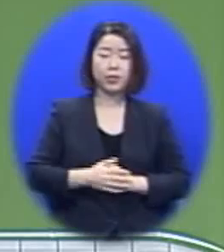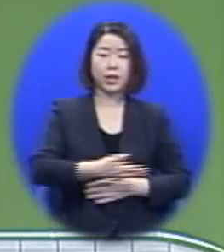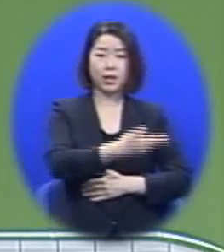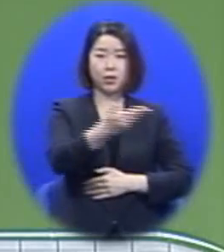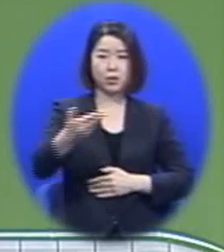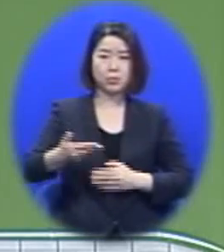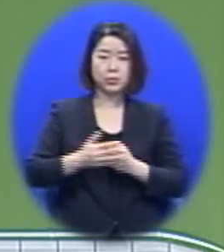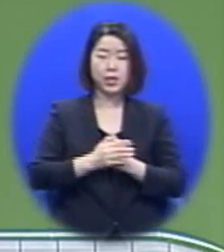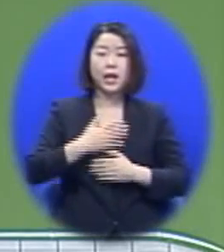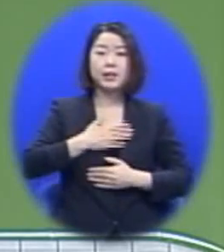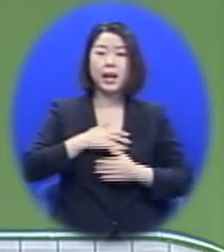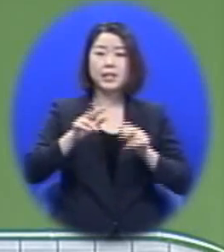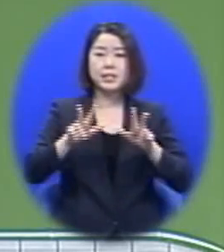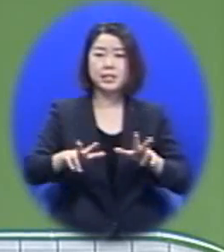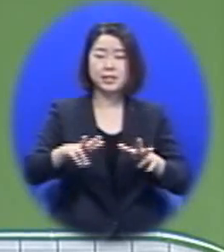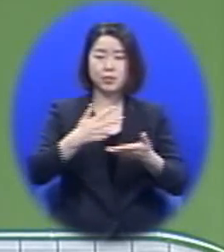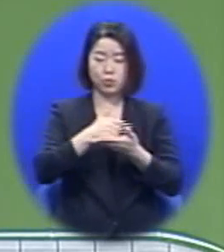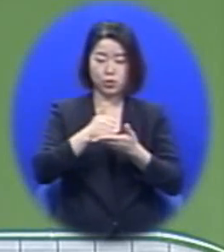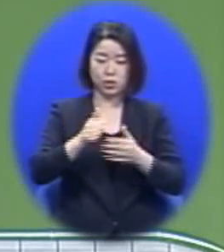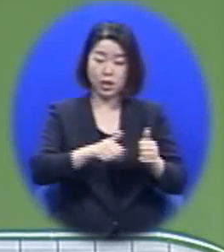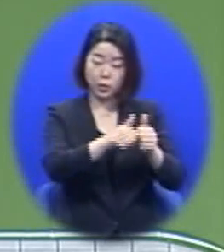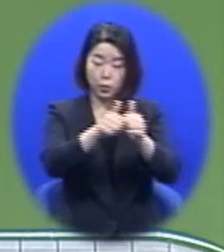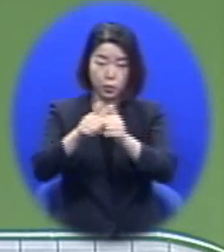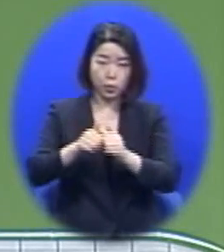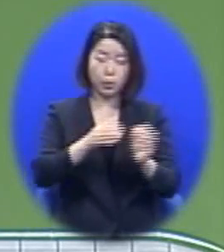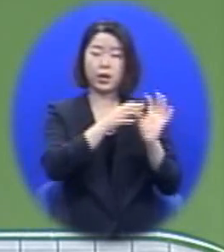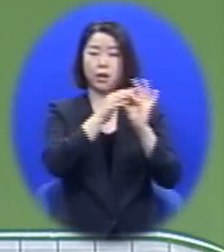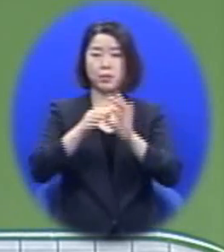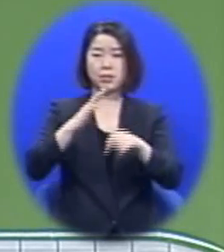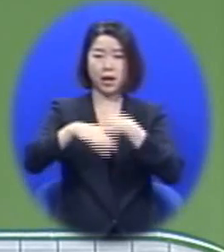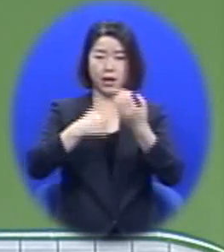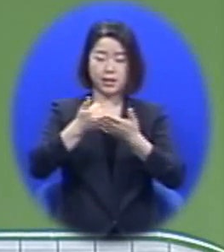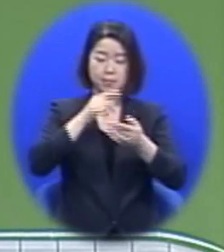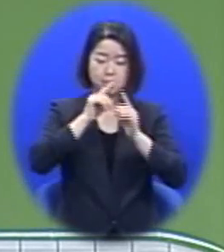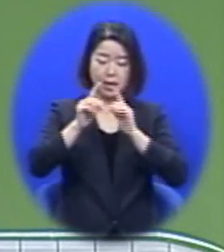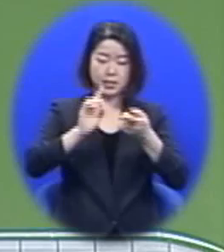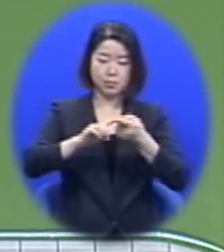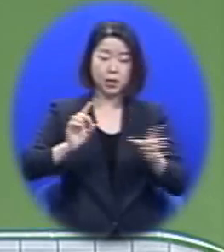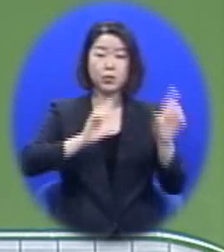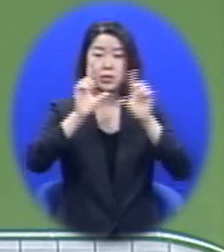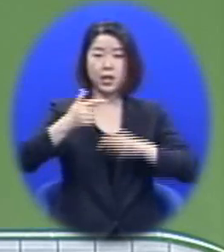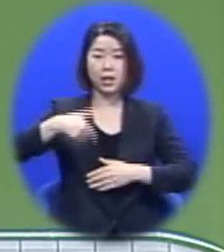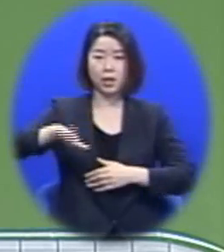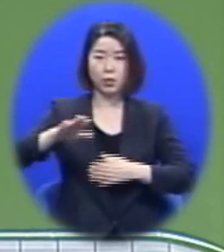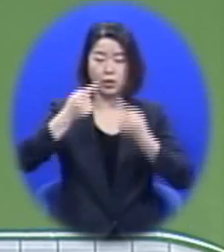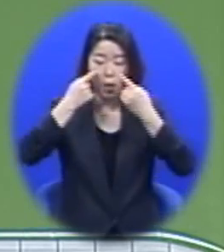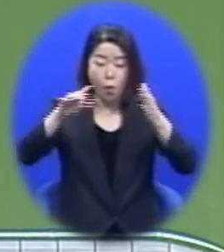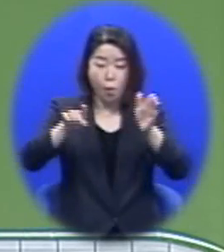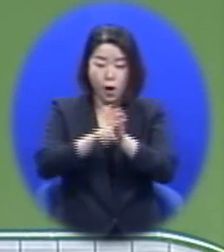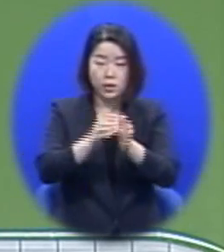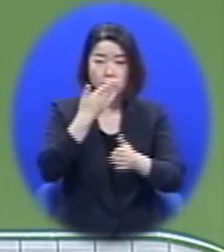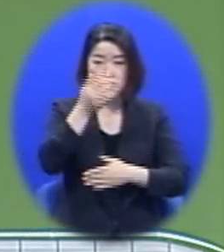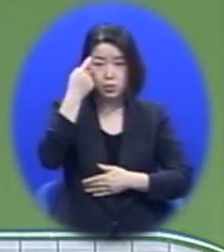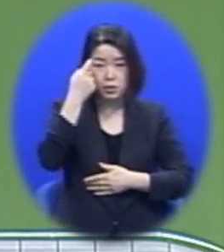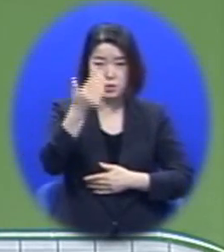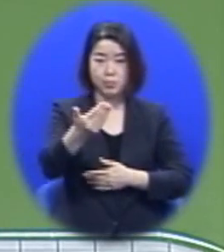여러분 나는 지금 주님과 동행하면서 하나님의 말씀대로 살아가고 있다고 그렇게 확신할 수 있습니까?